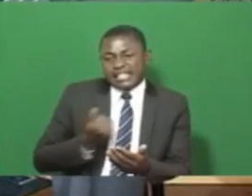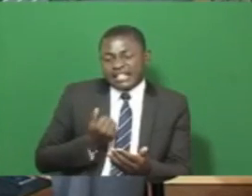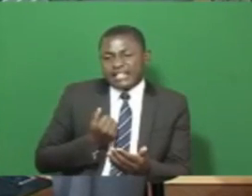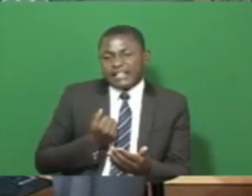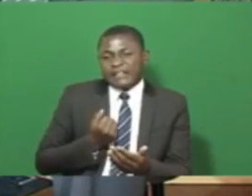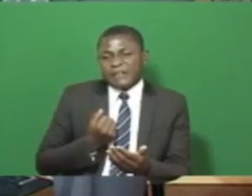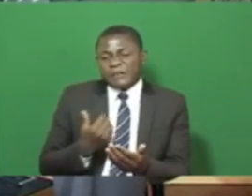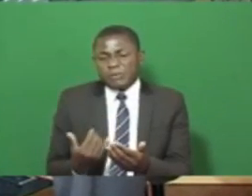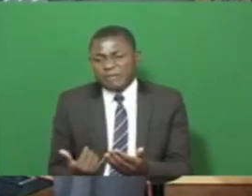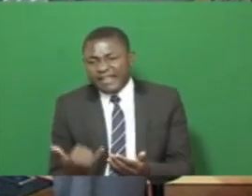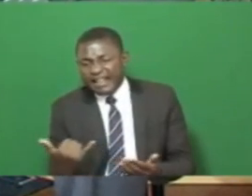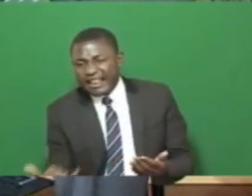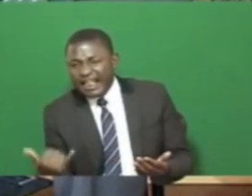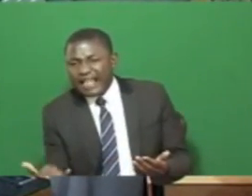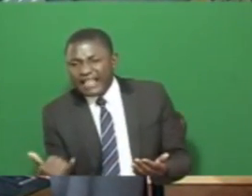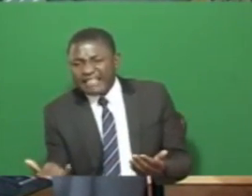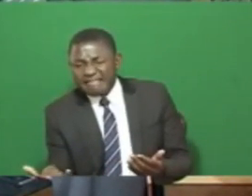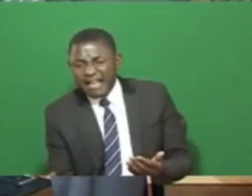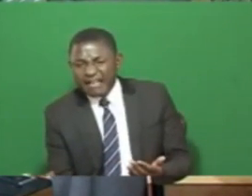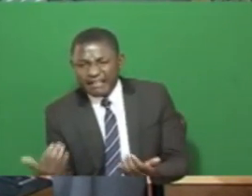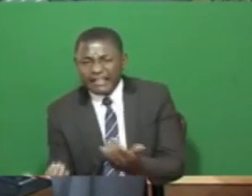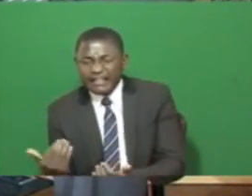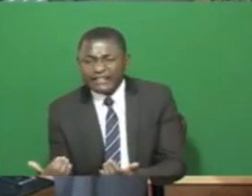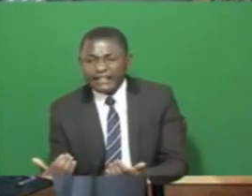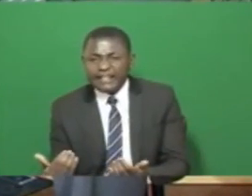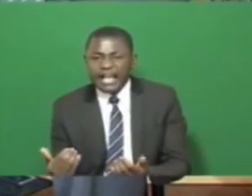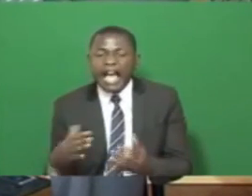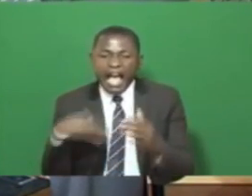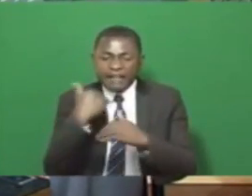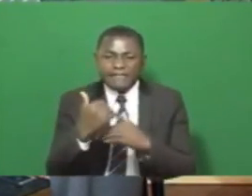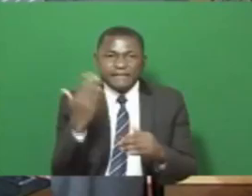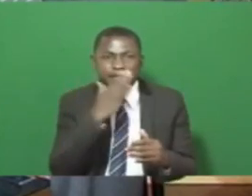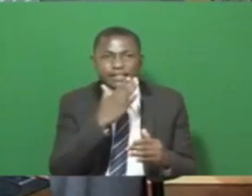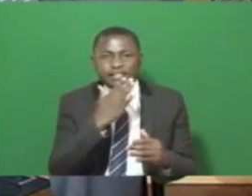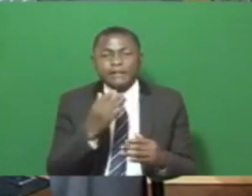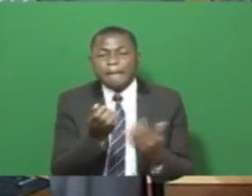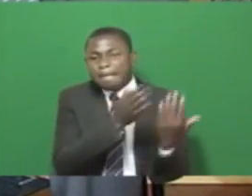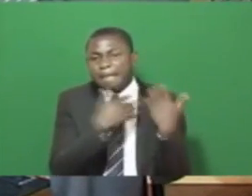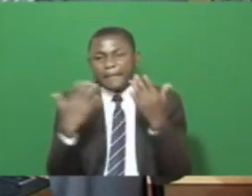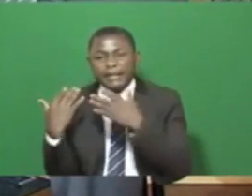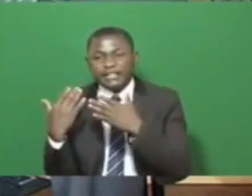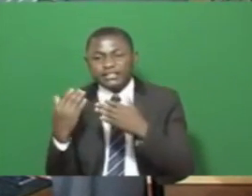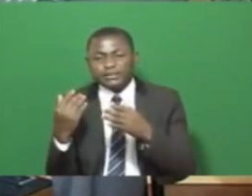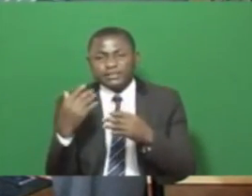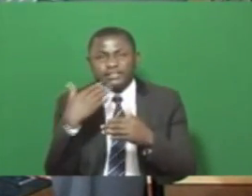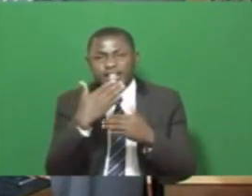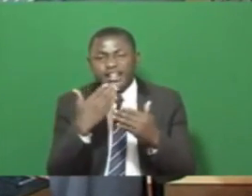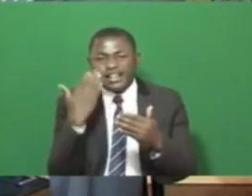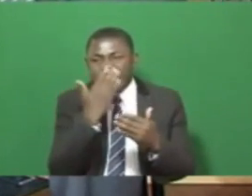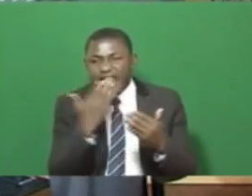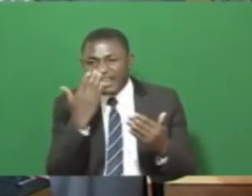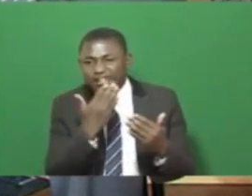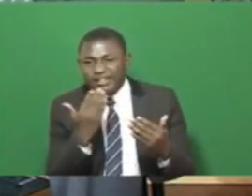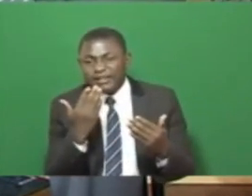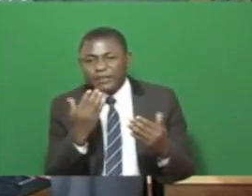tauro kangosvina riri pasi ndokati ndinoda munhu anoti akapedza kugeza ayanike tauro pawaya. Right. But